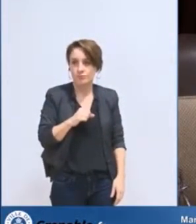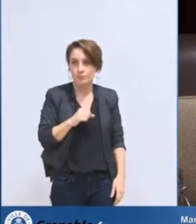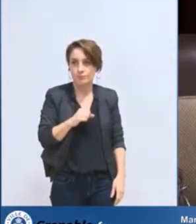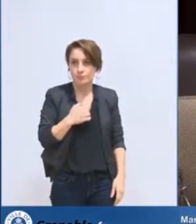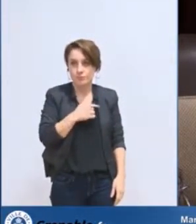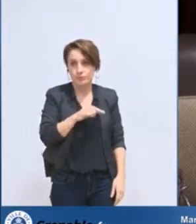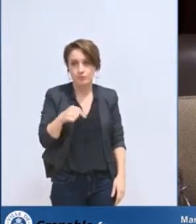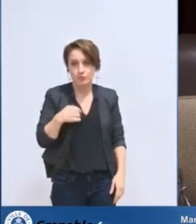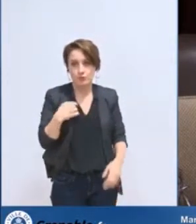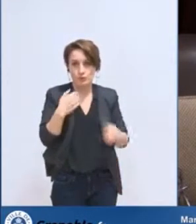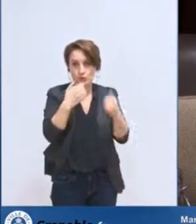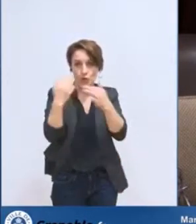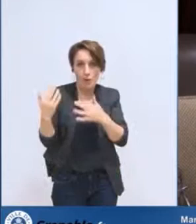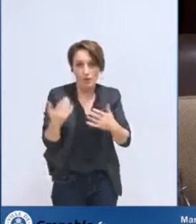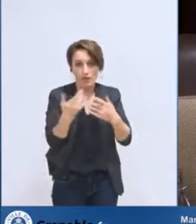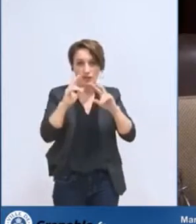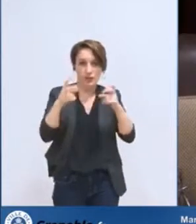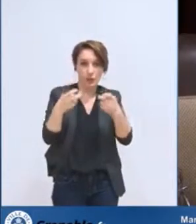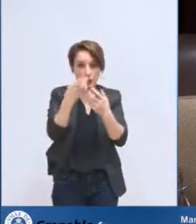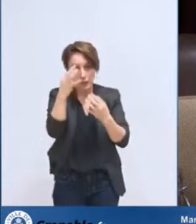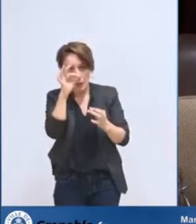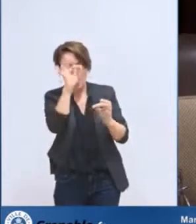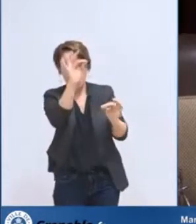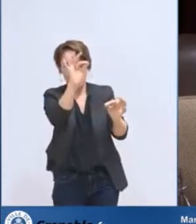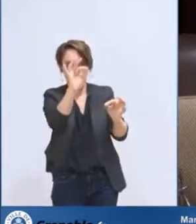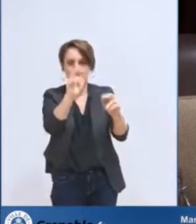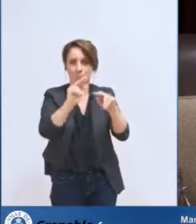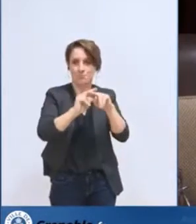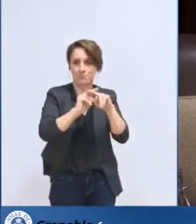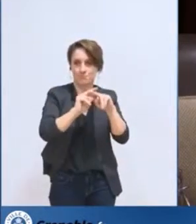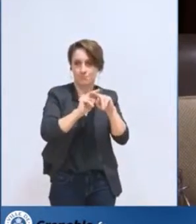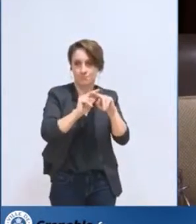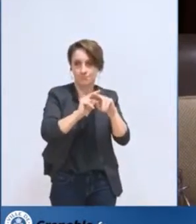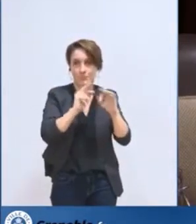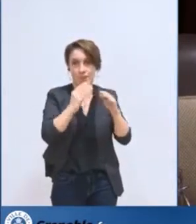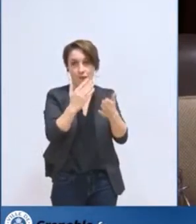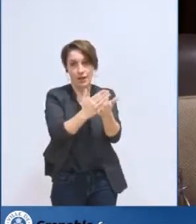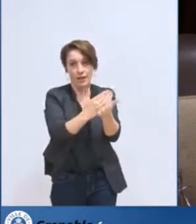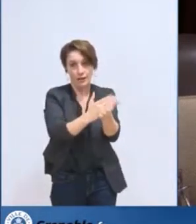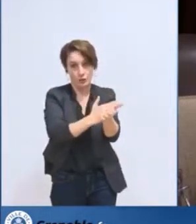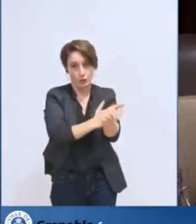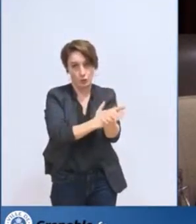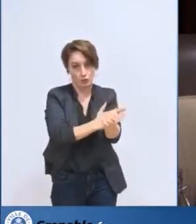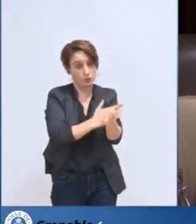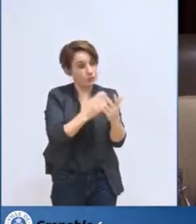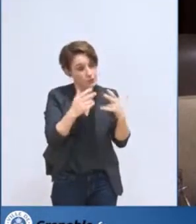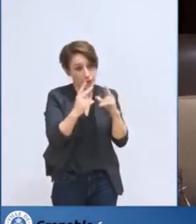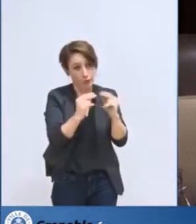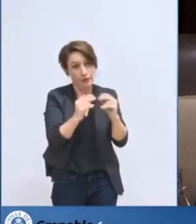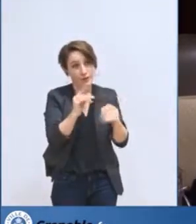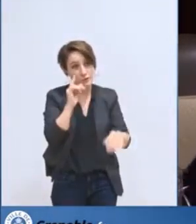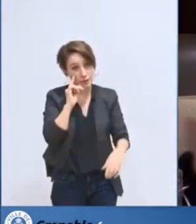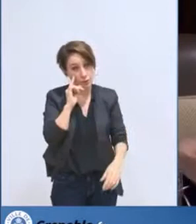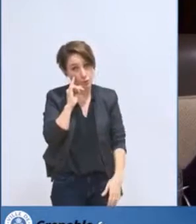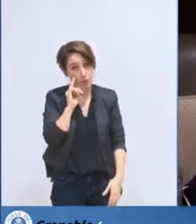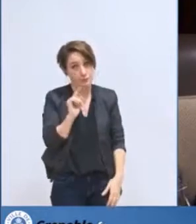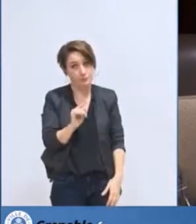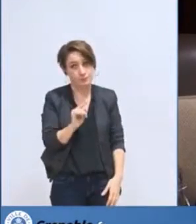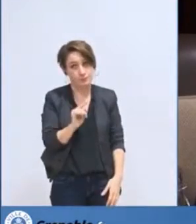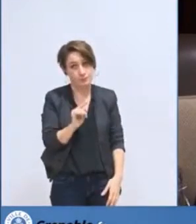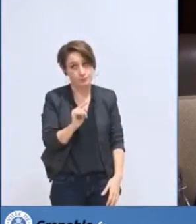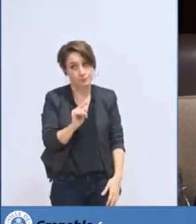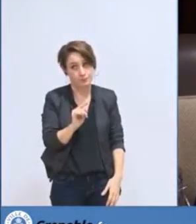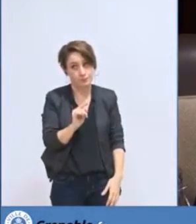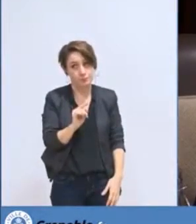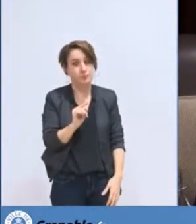chiffres, le prix de la vente de ces parts. Et nous avons expliqué pourquoi à ce moment-là. Vous n'avez pas